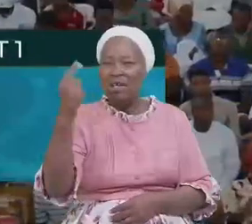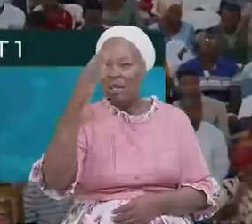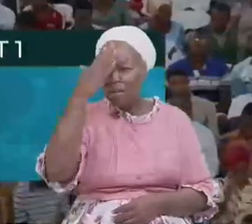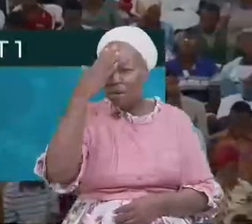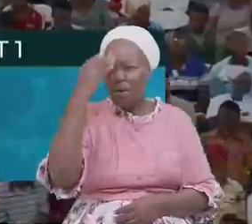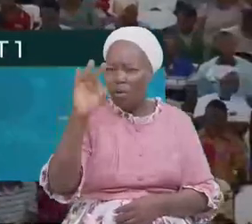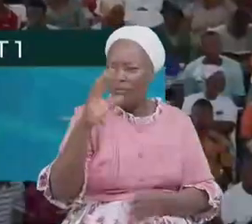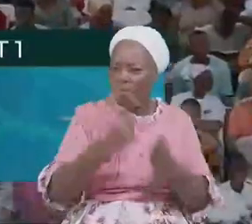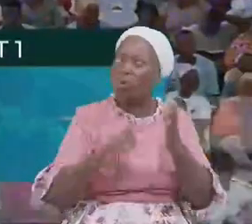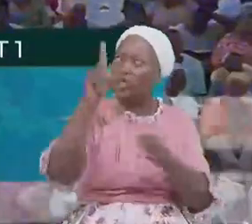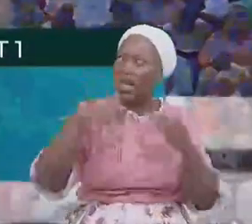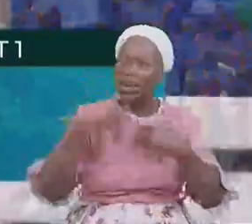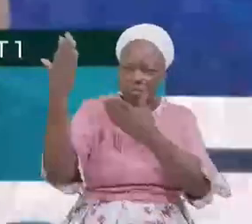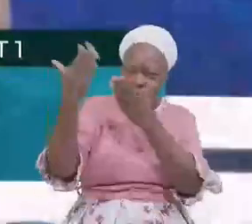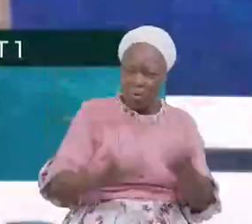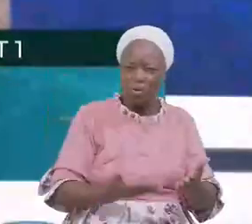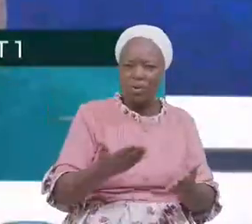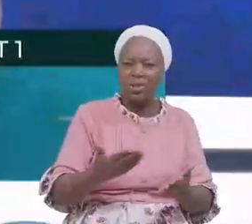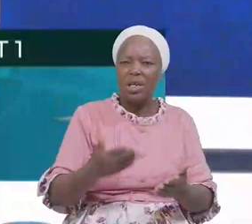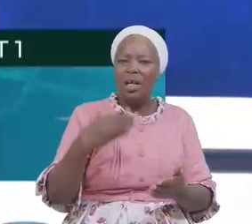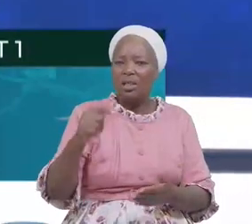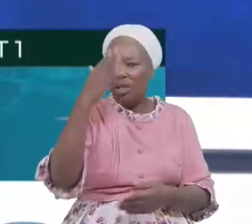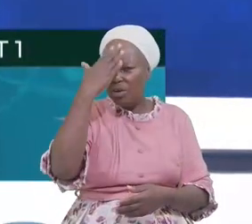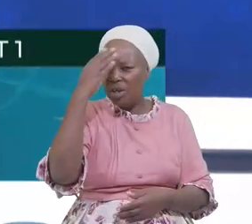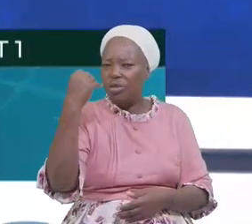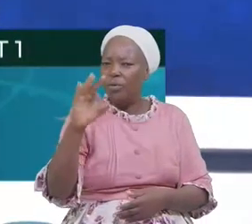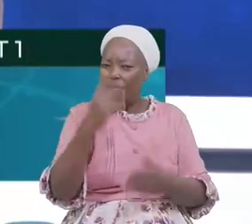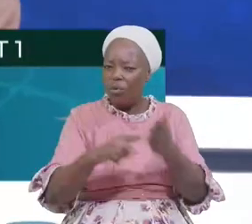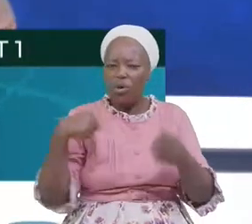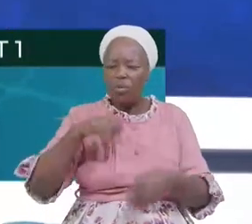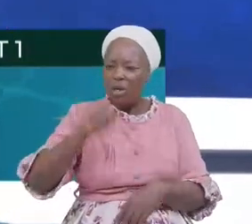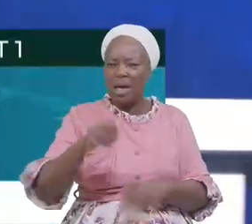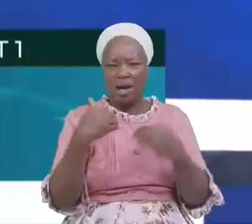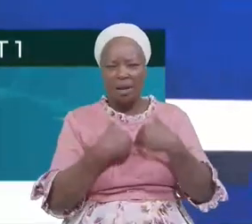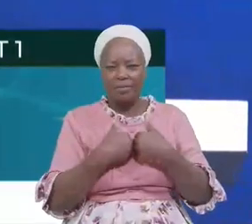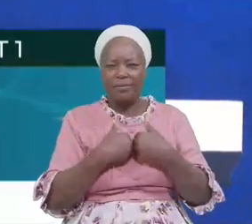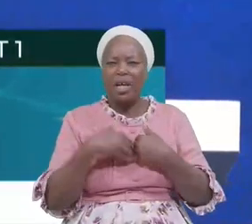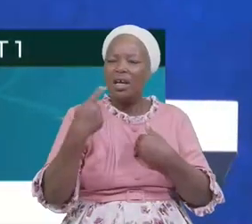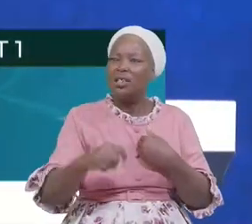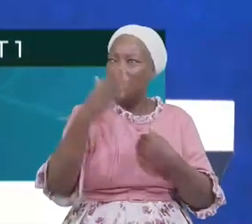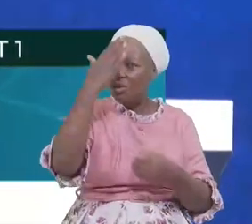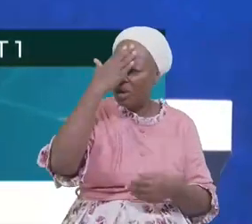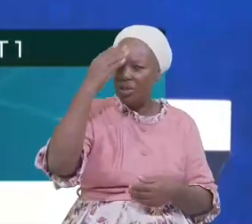la connaissance de ce qu'il a amené, la connaissance de ce que nous pouvons avoir,